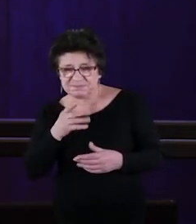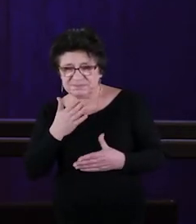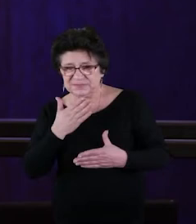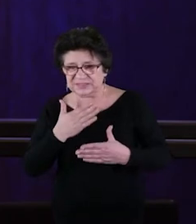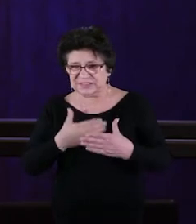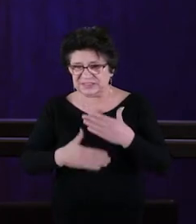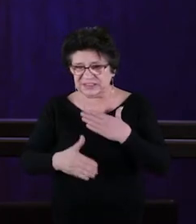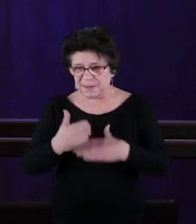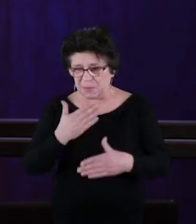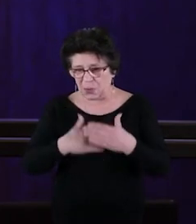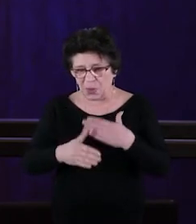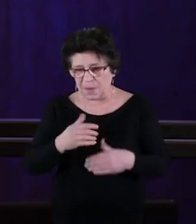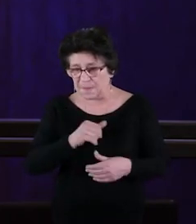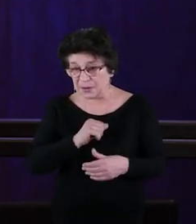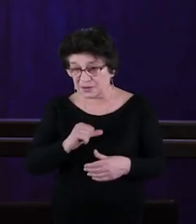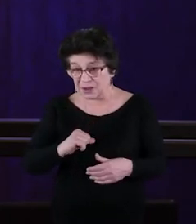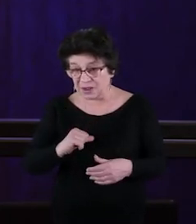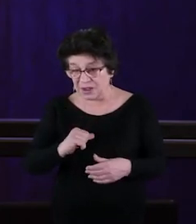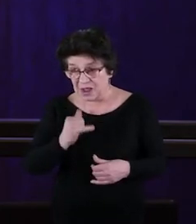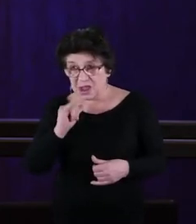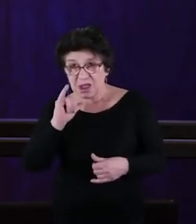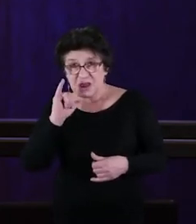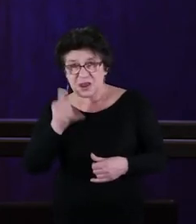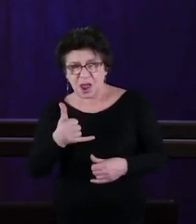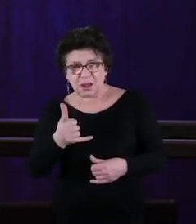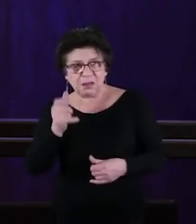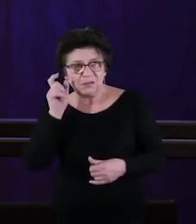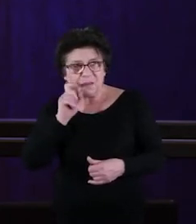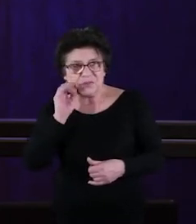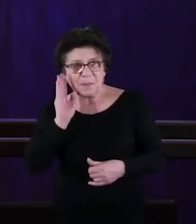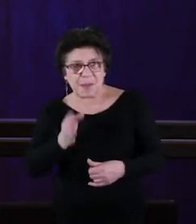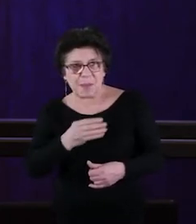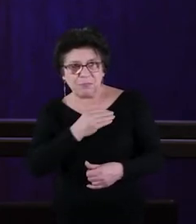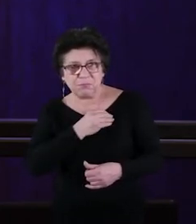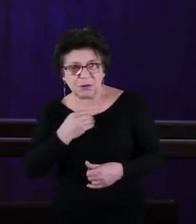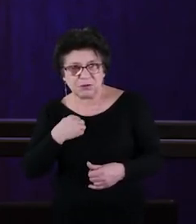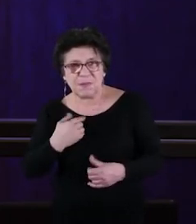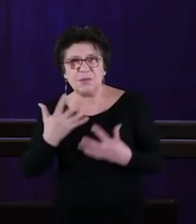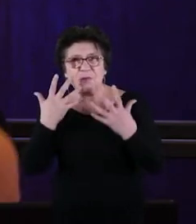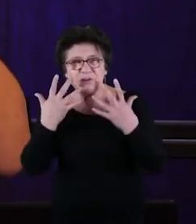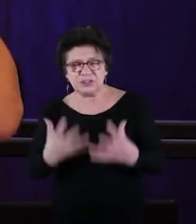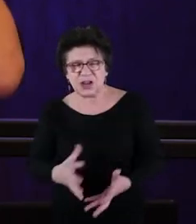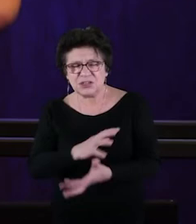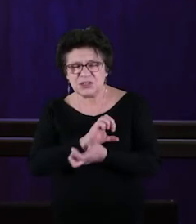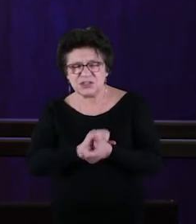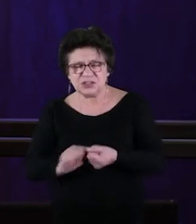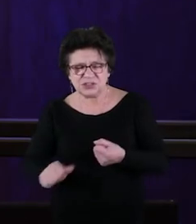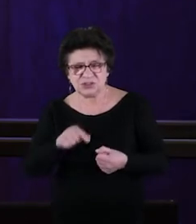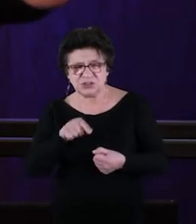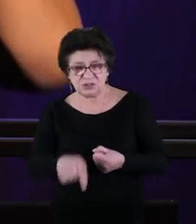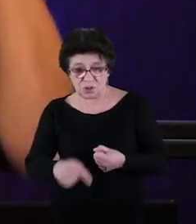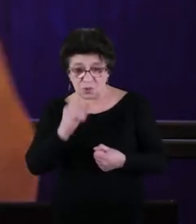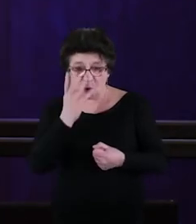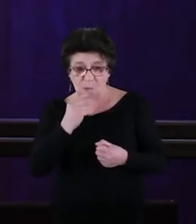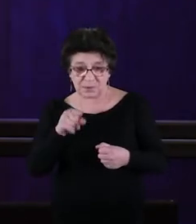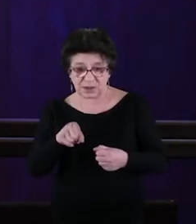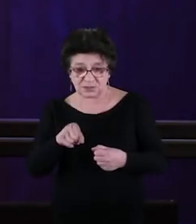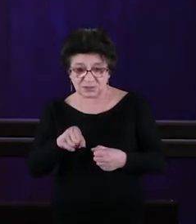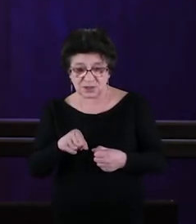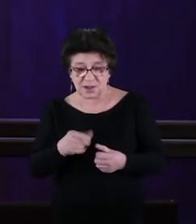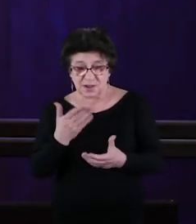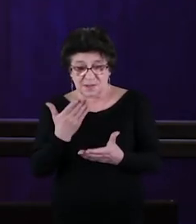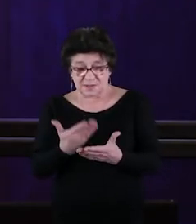granicy zachodniej więc jak Niemcy tylko się pojawią w Polsce będą chcieli go zniszczyć więc ten obraz ukryto